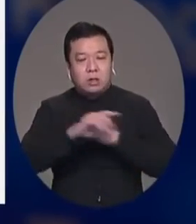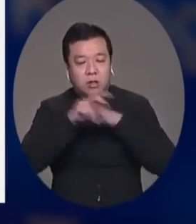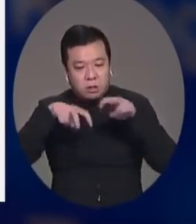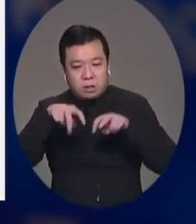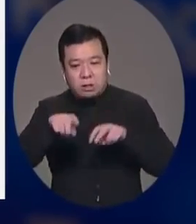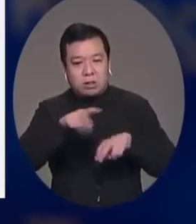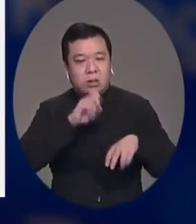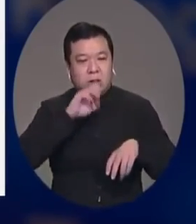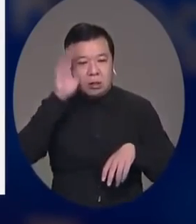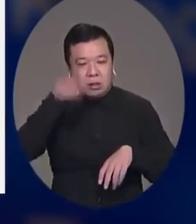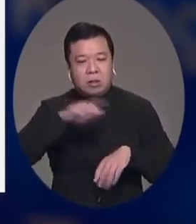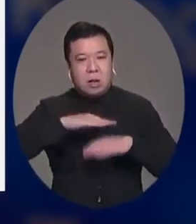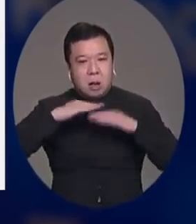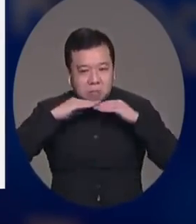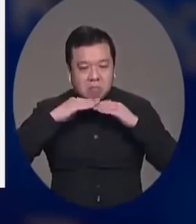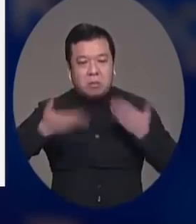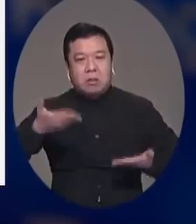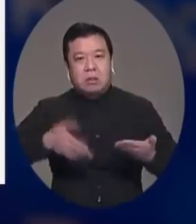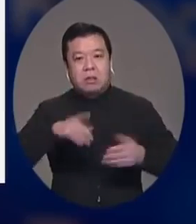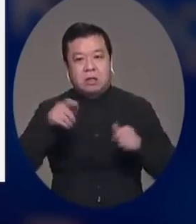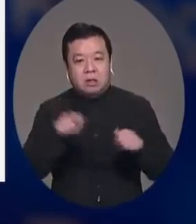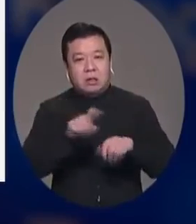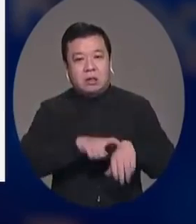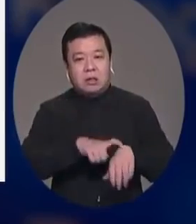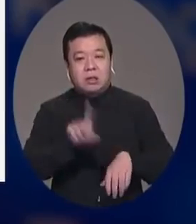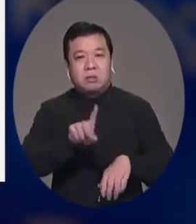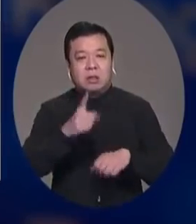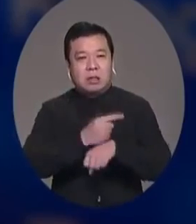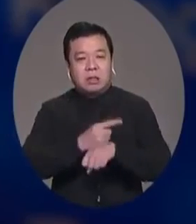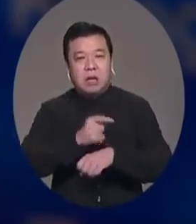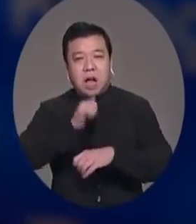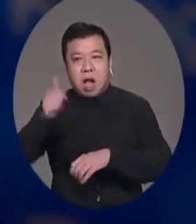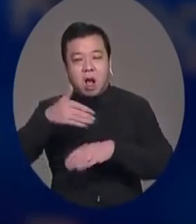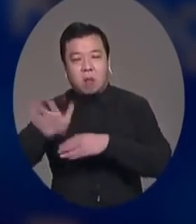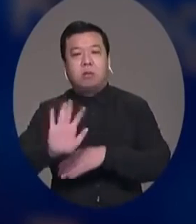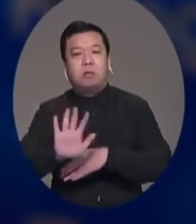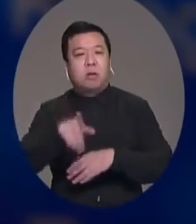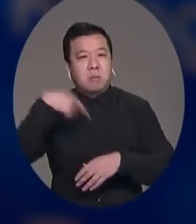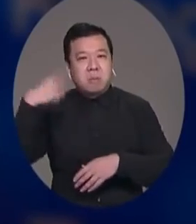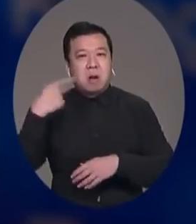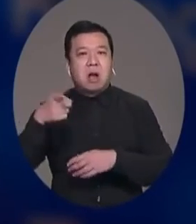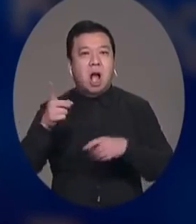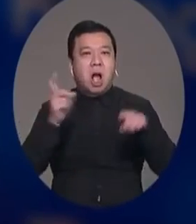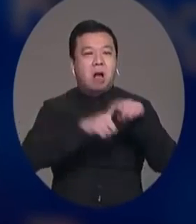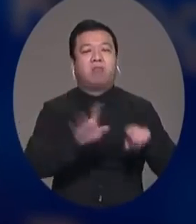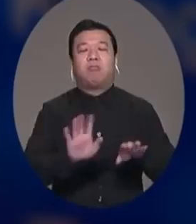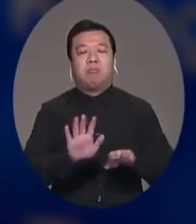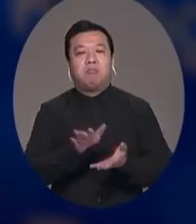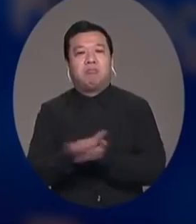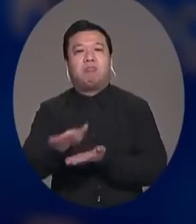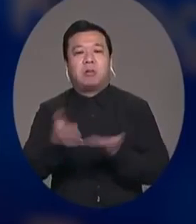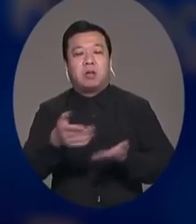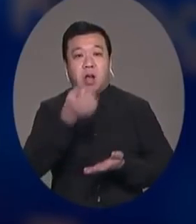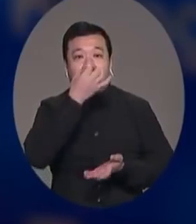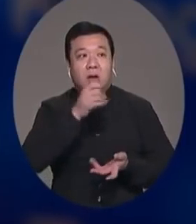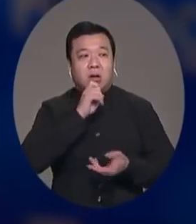业将持观望态度，短期内或会暂缓到海外，例如美国等地的上市计划，香港或可趁